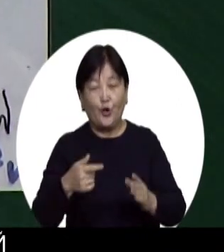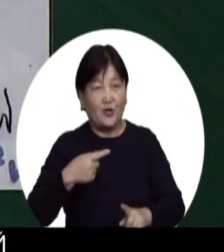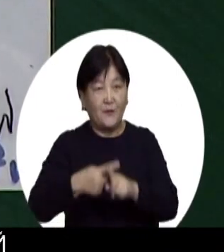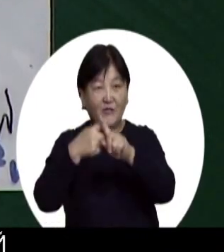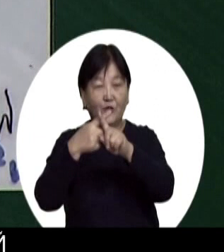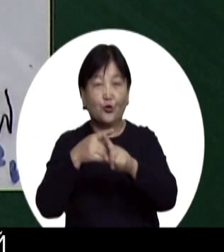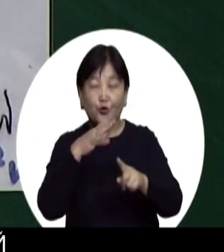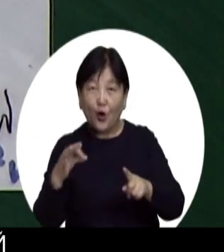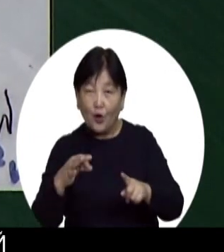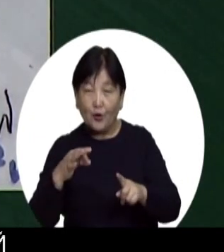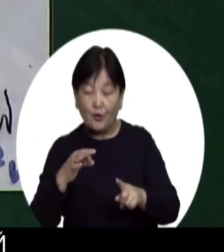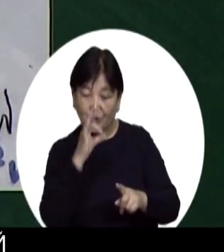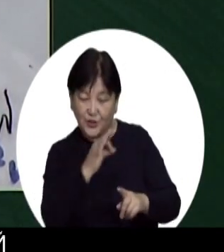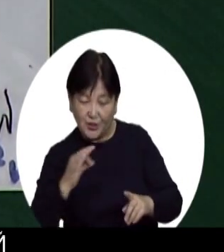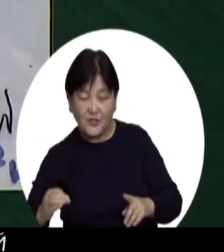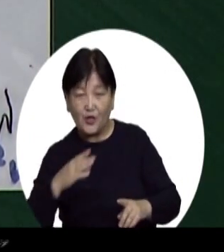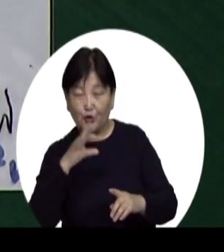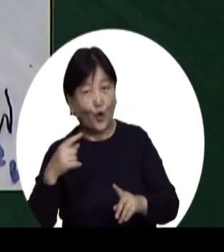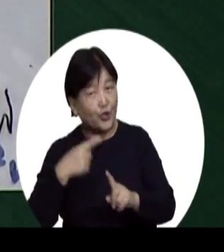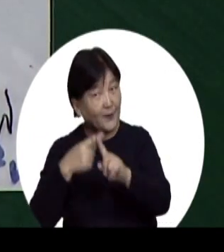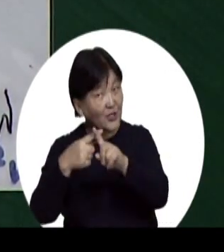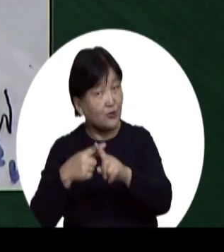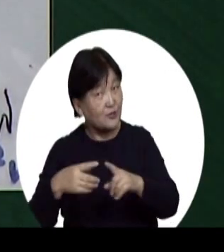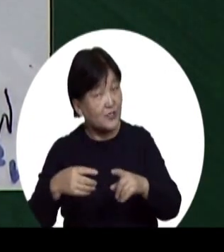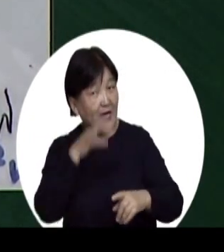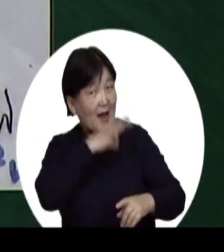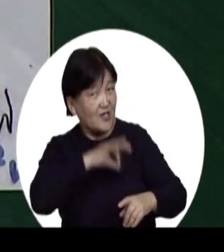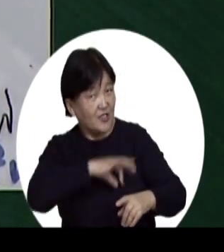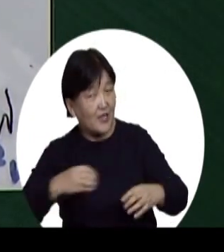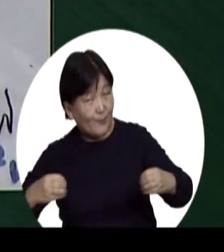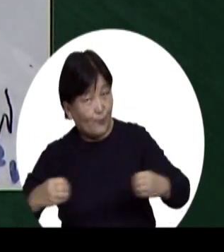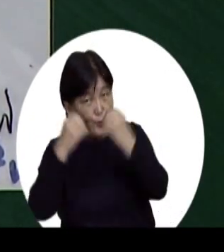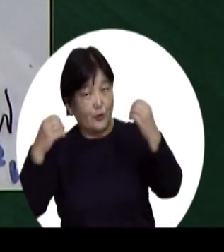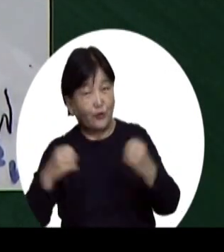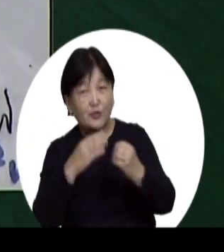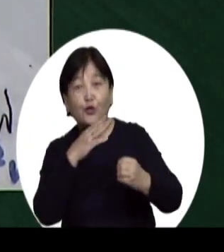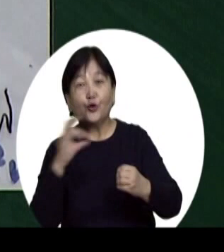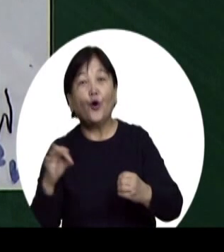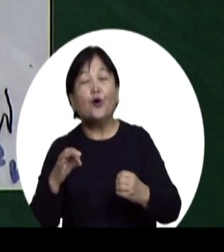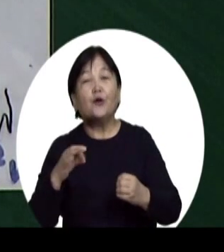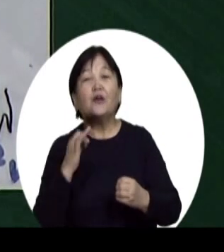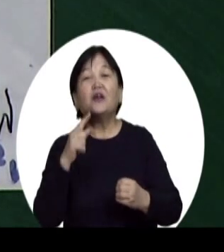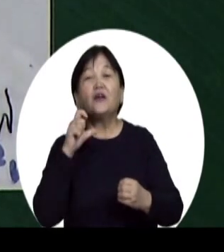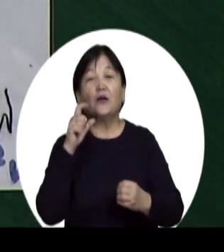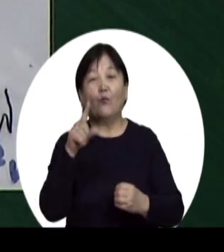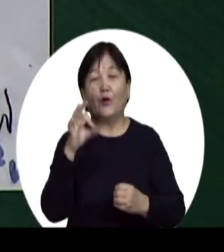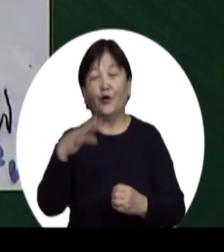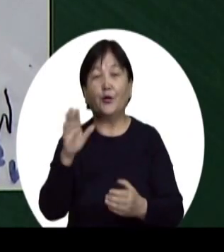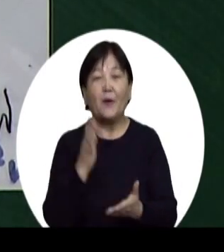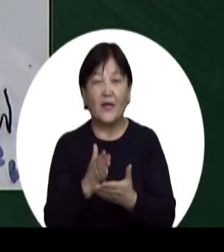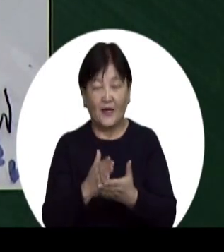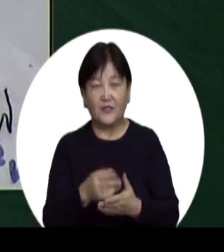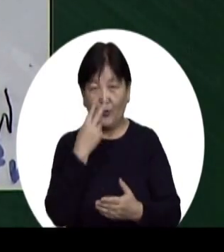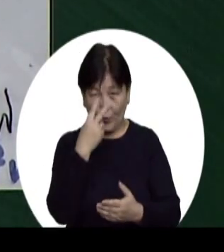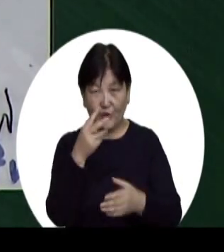хэсгийн тоо ихсэж байгаа учраас энд болох ашигтай мөргөлдөлтийн тоо маань бас ихсэн. За ингээд ашигтай мөргөлдөлтийн тоо ихсэж